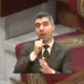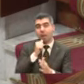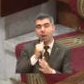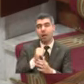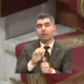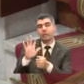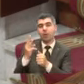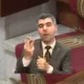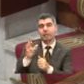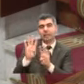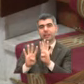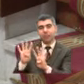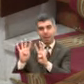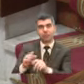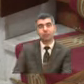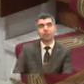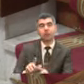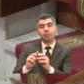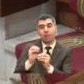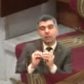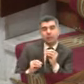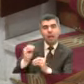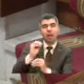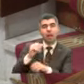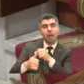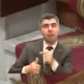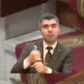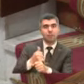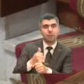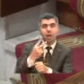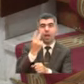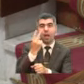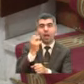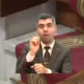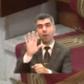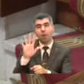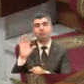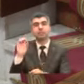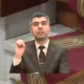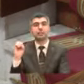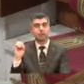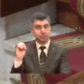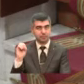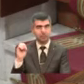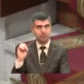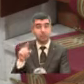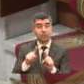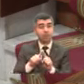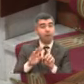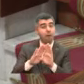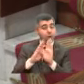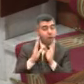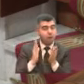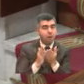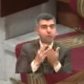36/15 رفع العدد السنوات. الآن تنتكلموا على 2050، من 2050 خص تكون عندنا واحد النظرة شاملة